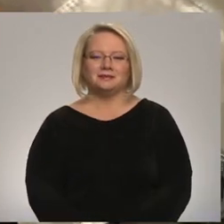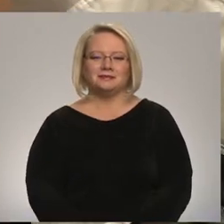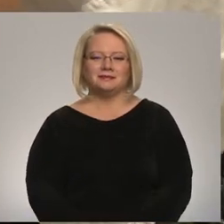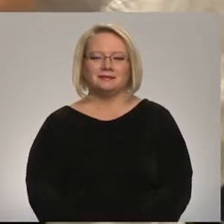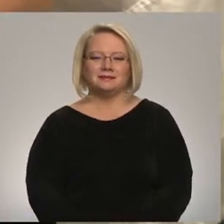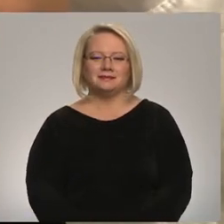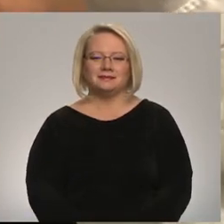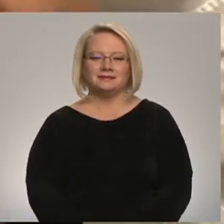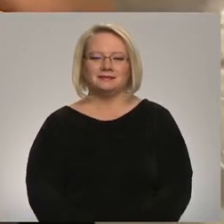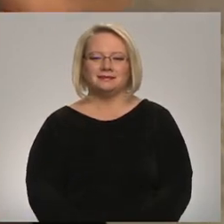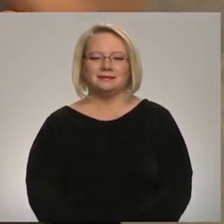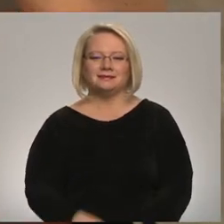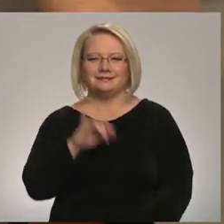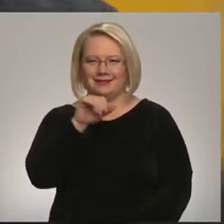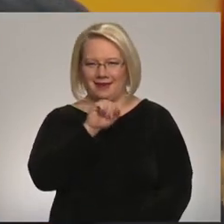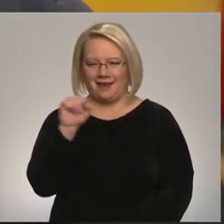Brici. Jā.